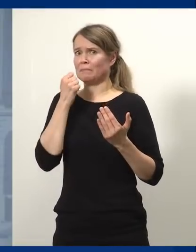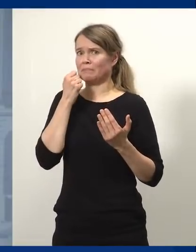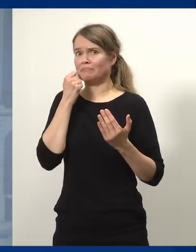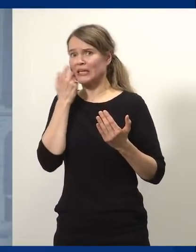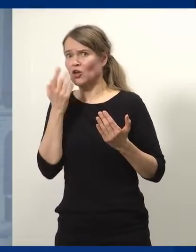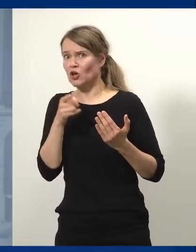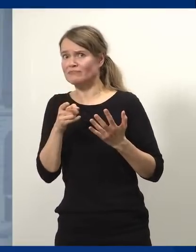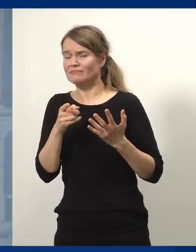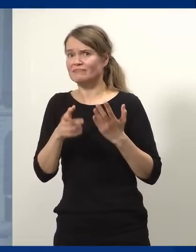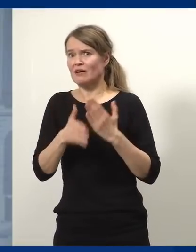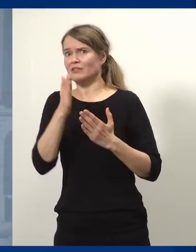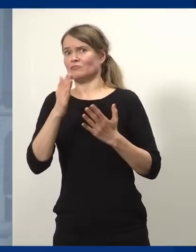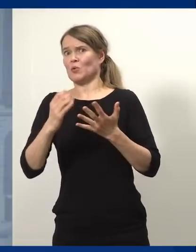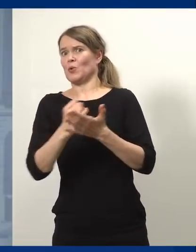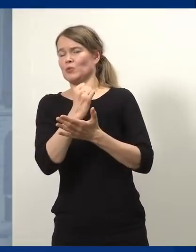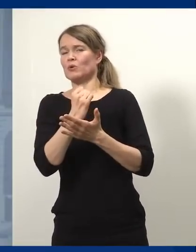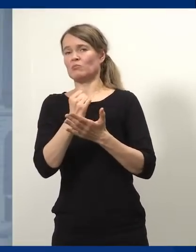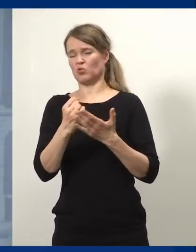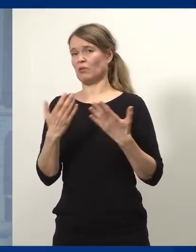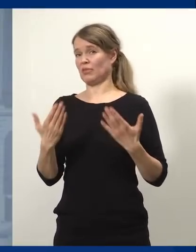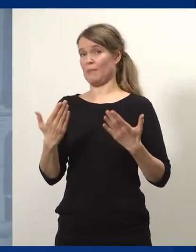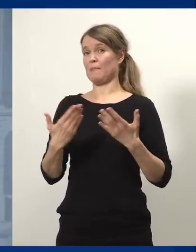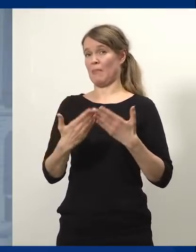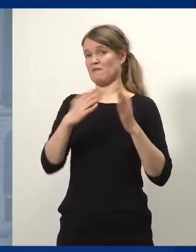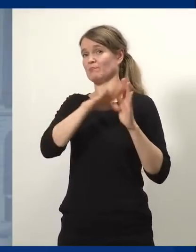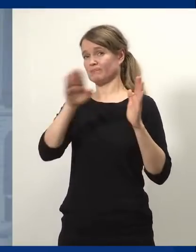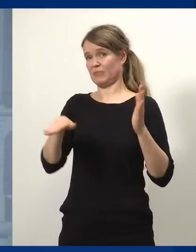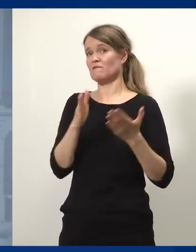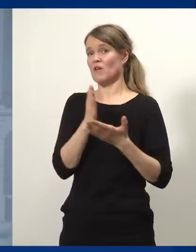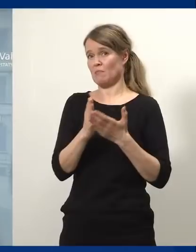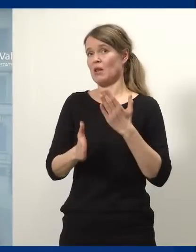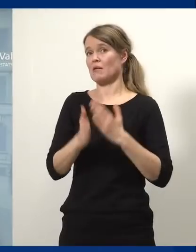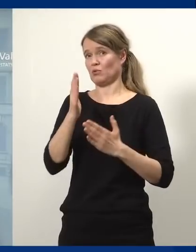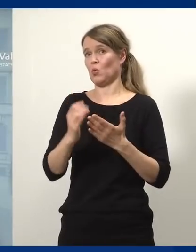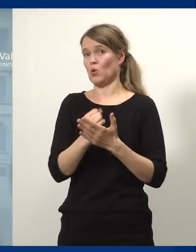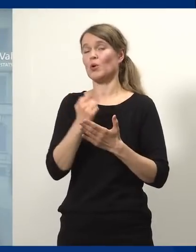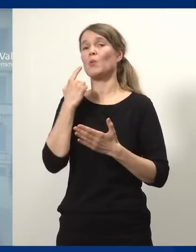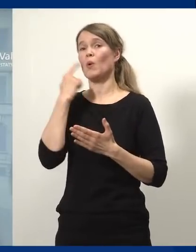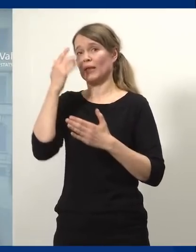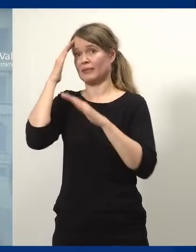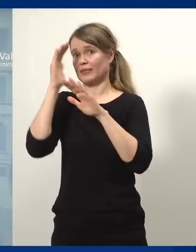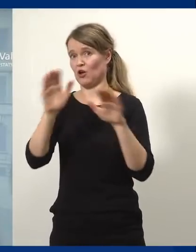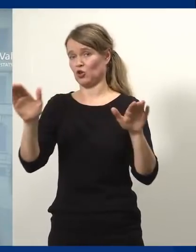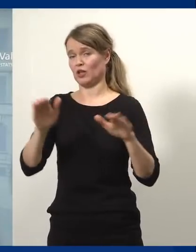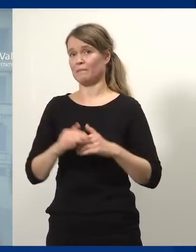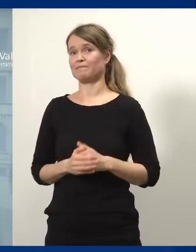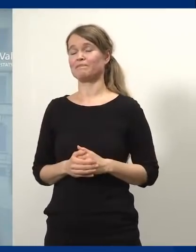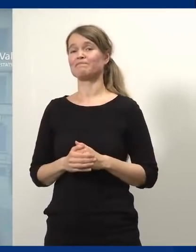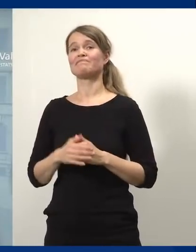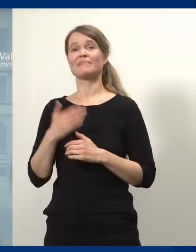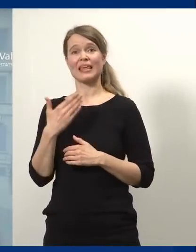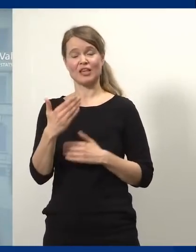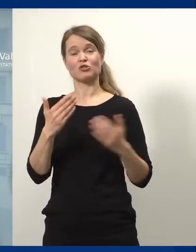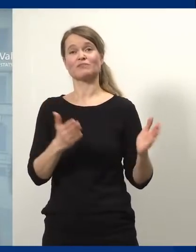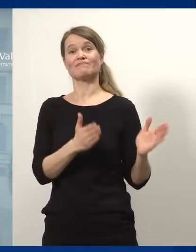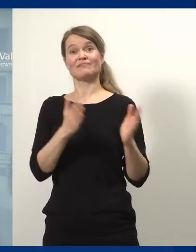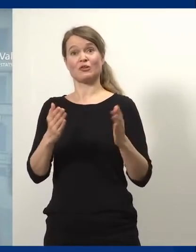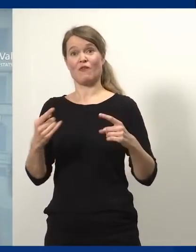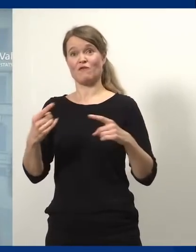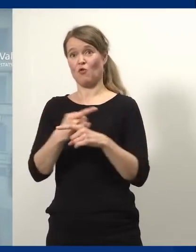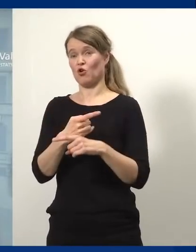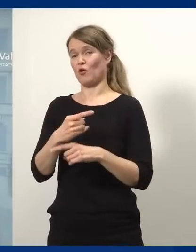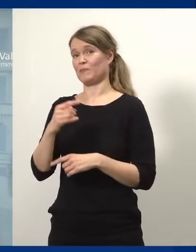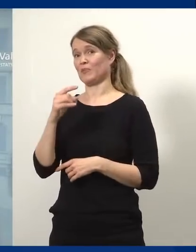ratkaisemaan tämän päivän aikana ja huomenna siitä tiedotetaan. Kiitoksia. Seuraavana kysyy Juha